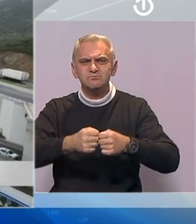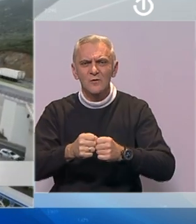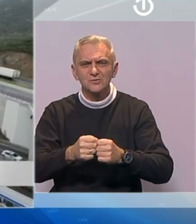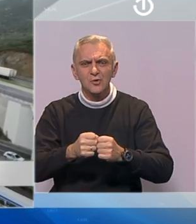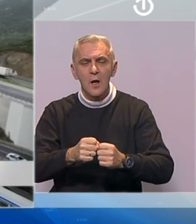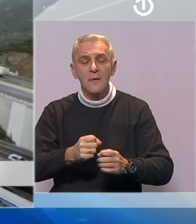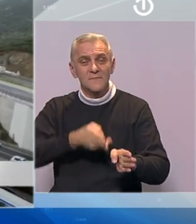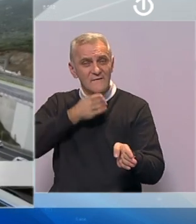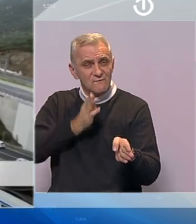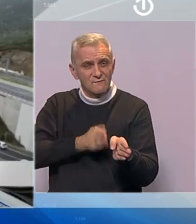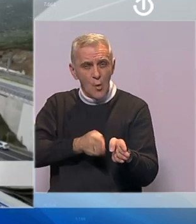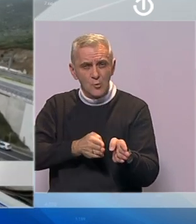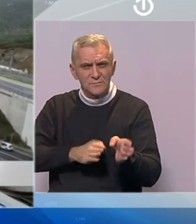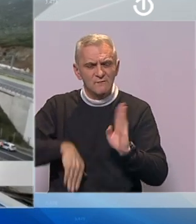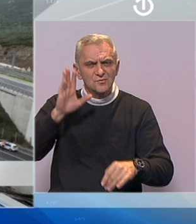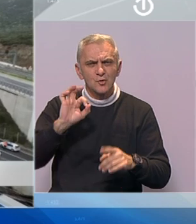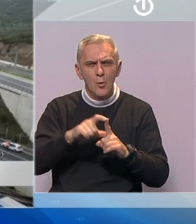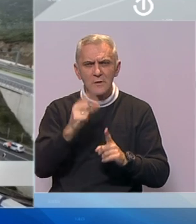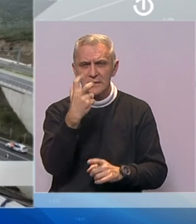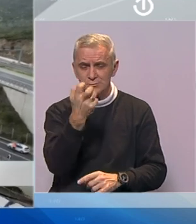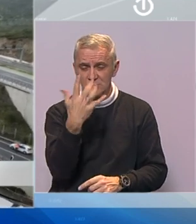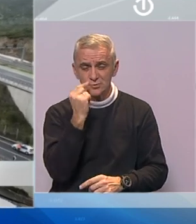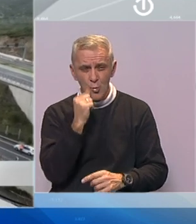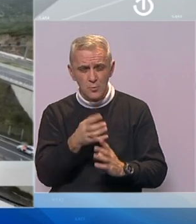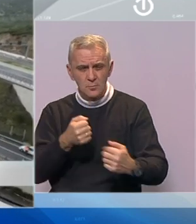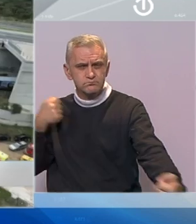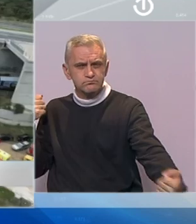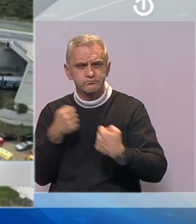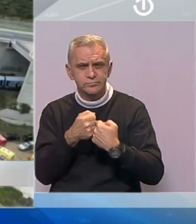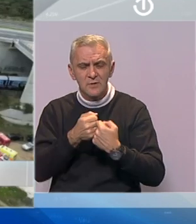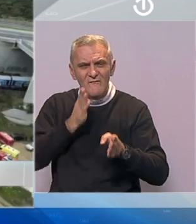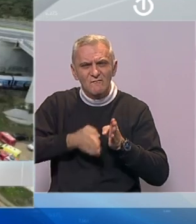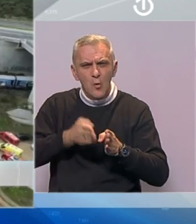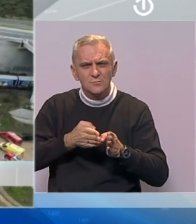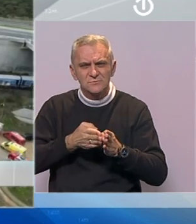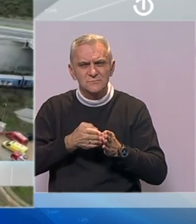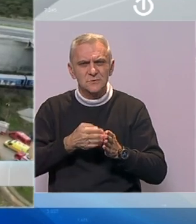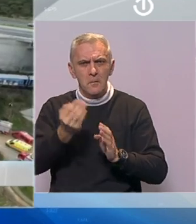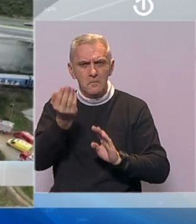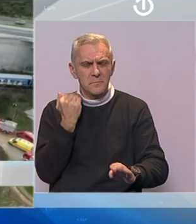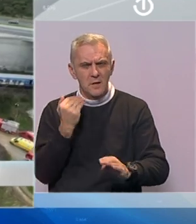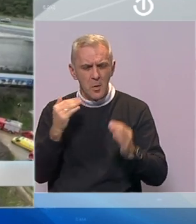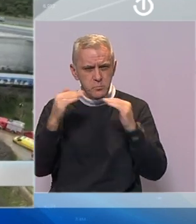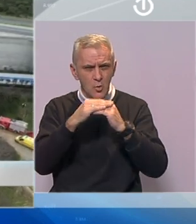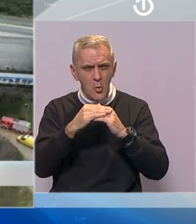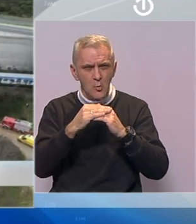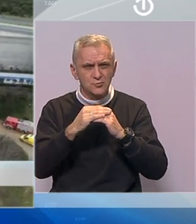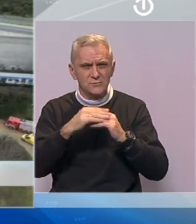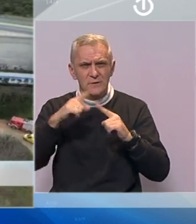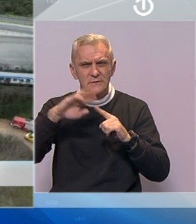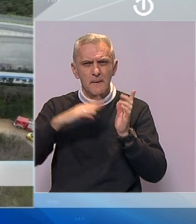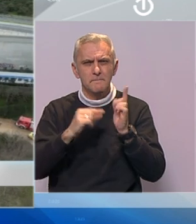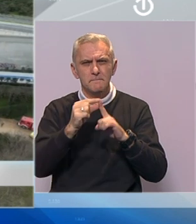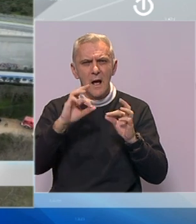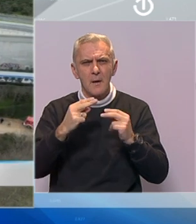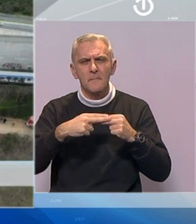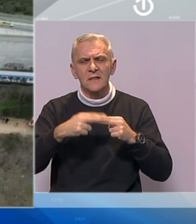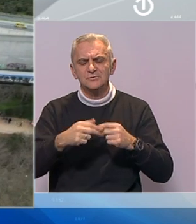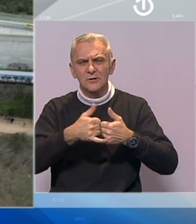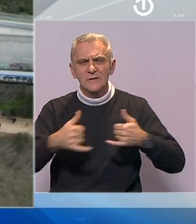se putnički voz sa više od 350 ljudi sudario s teretnim vozom nešto prije ponoći u Tempi u blizini grada